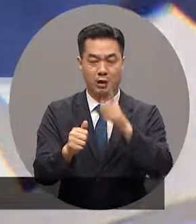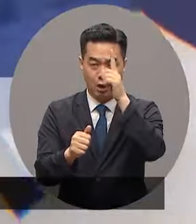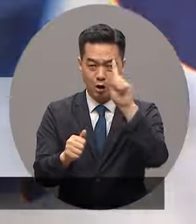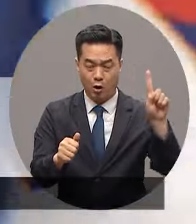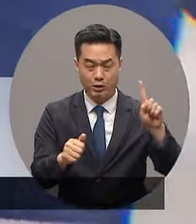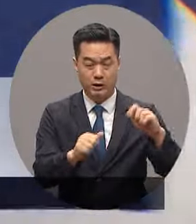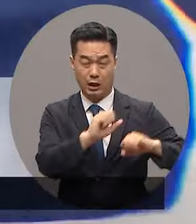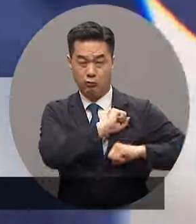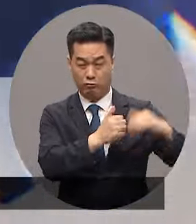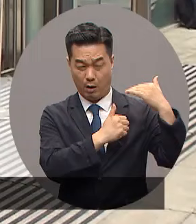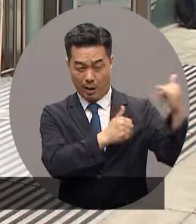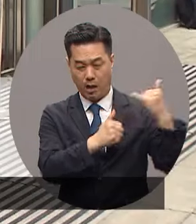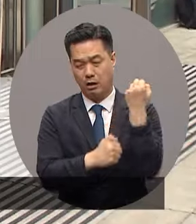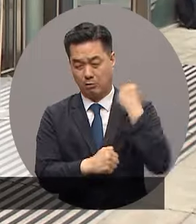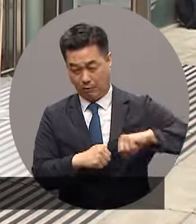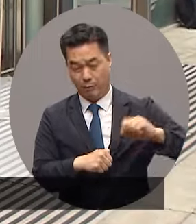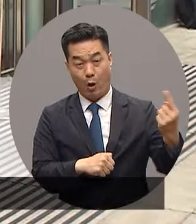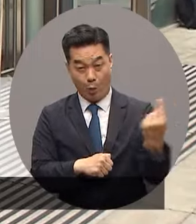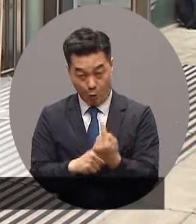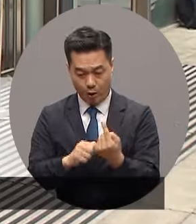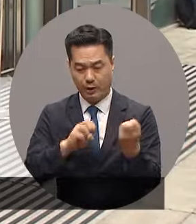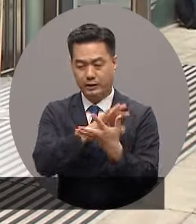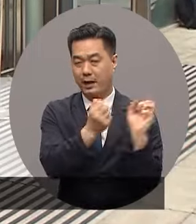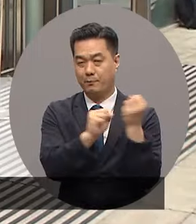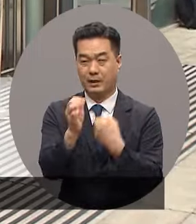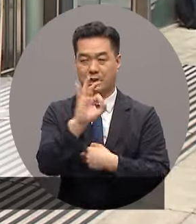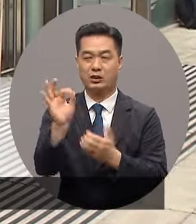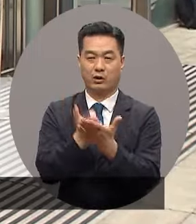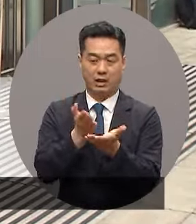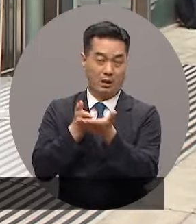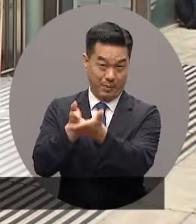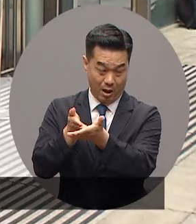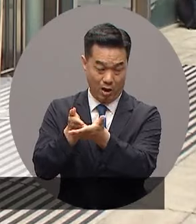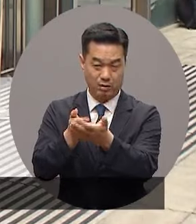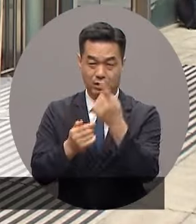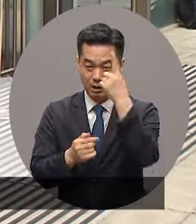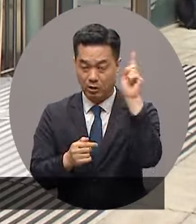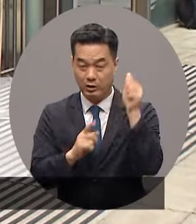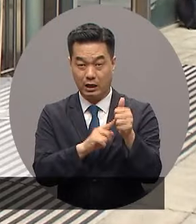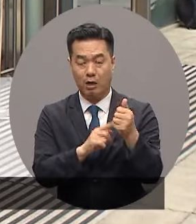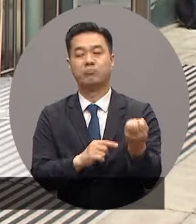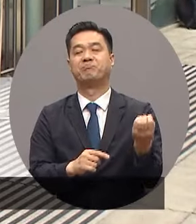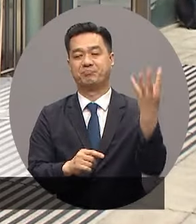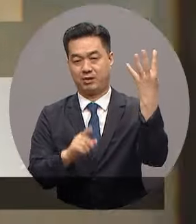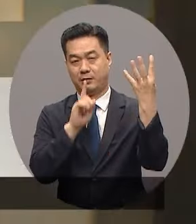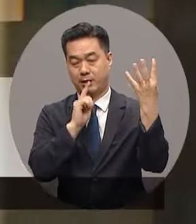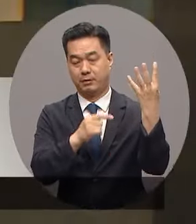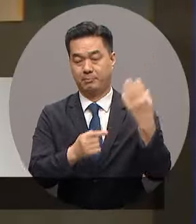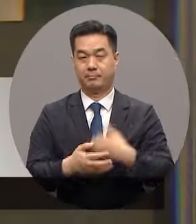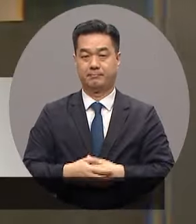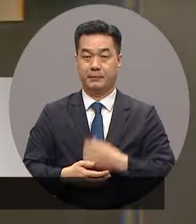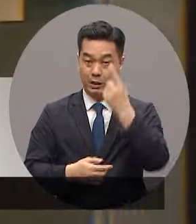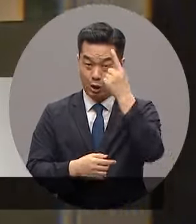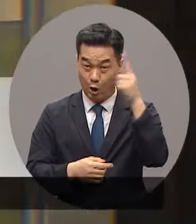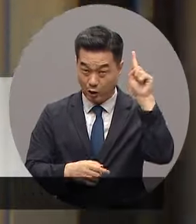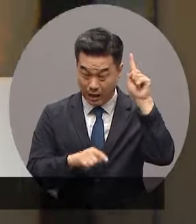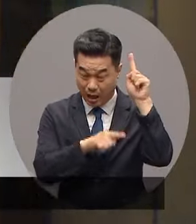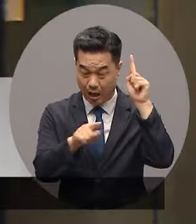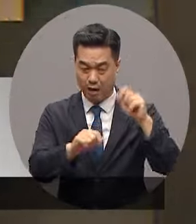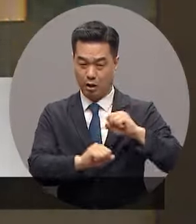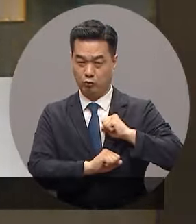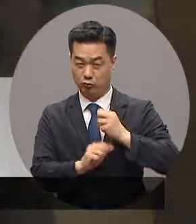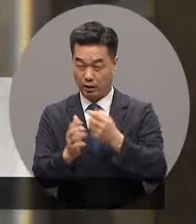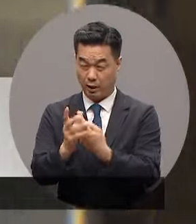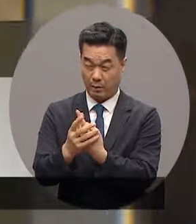온 러시아인이 제기한 난민 인정 소송에서 러시아인의 손을 들어줬습니다 재판부는 러시아가 타령하나